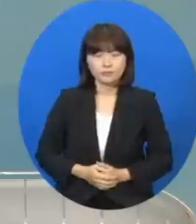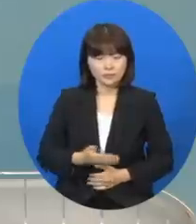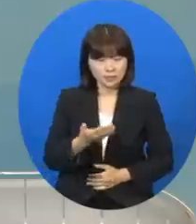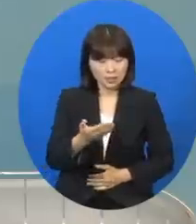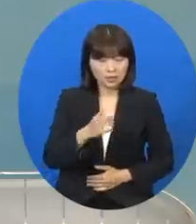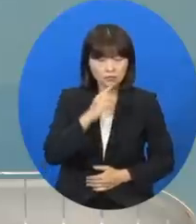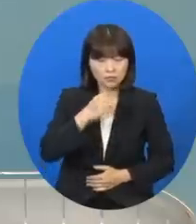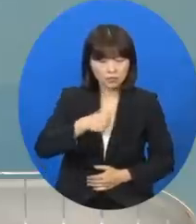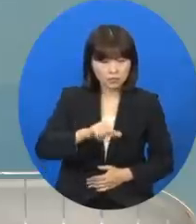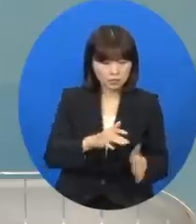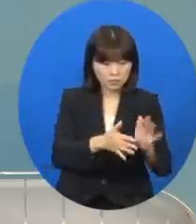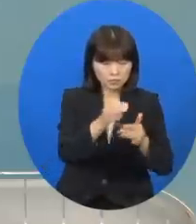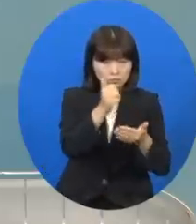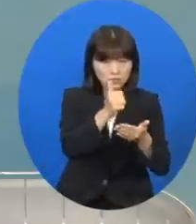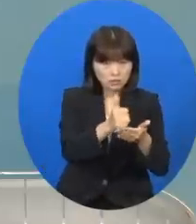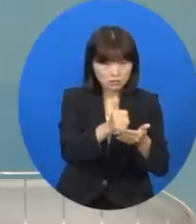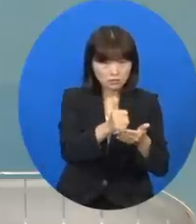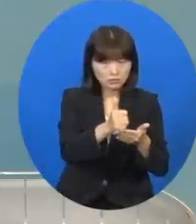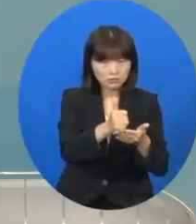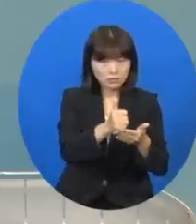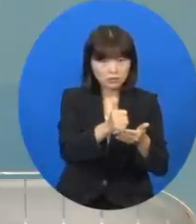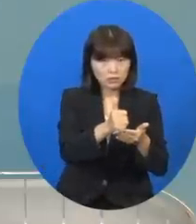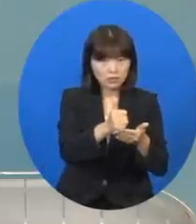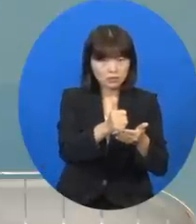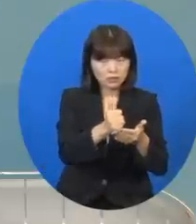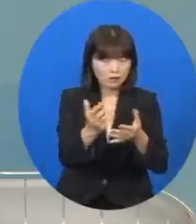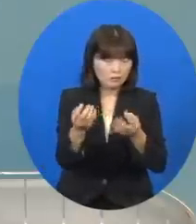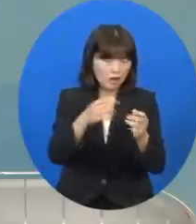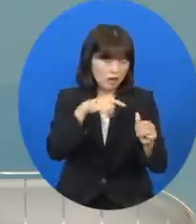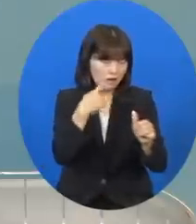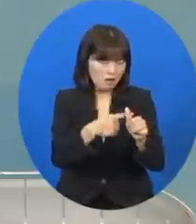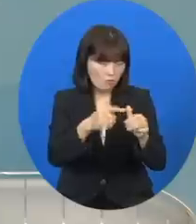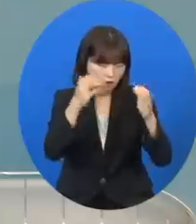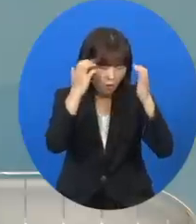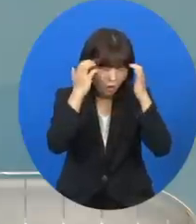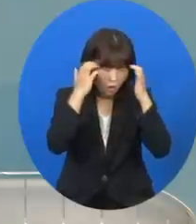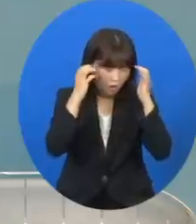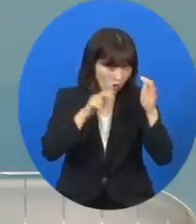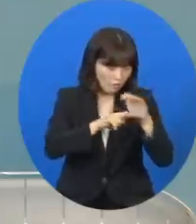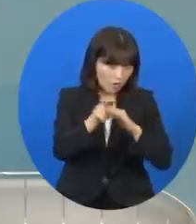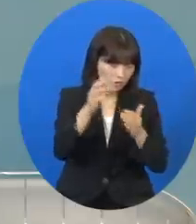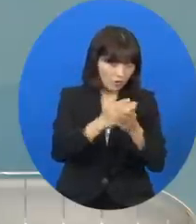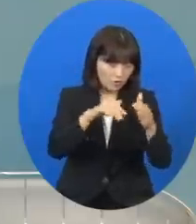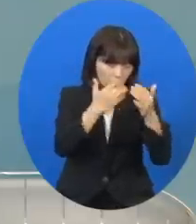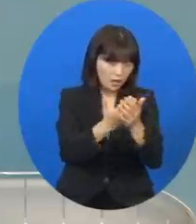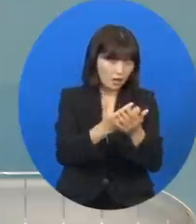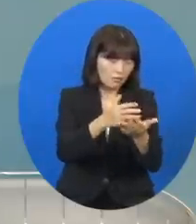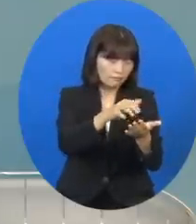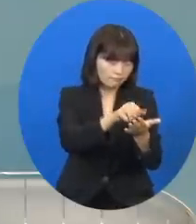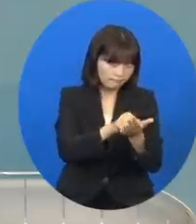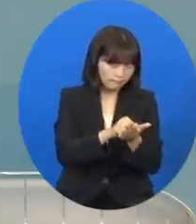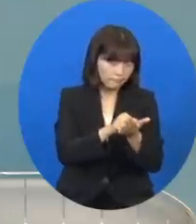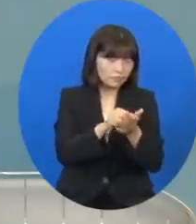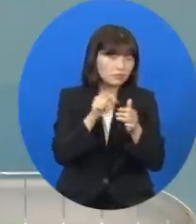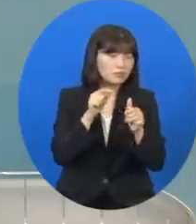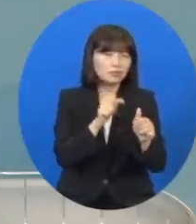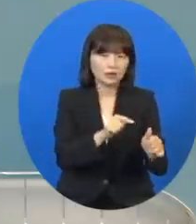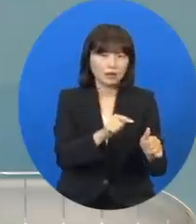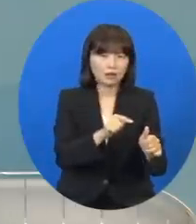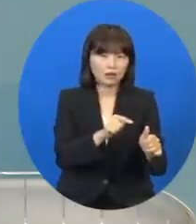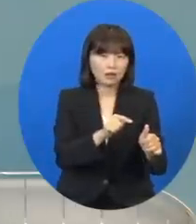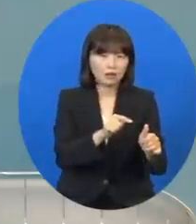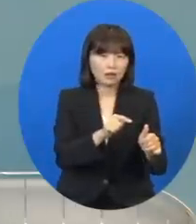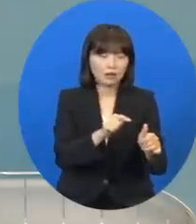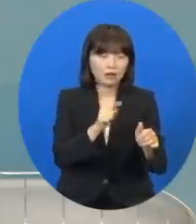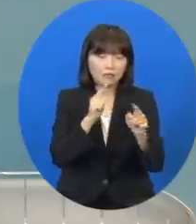독생자 예수님에게 그 수모와 고통과 고난을 피하지 말고 다 당하라. 그렇게